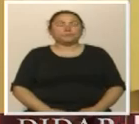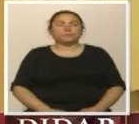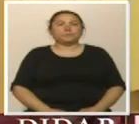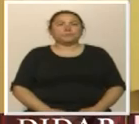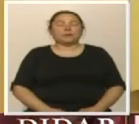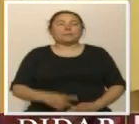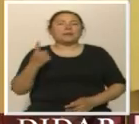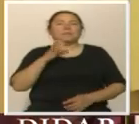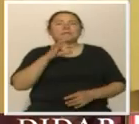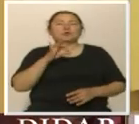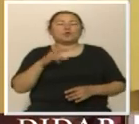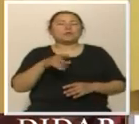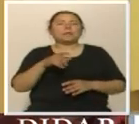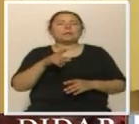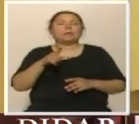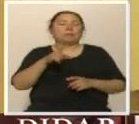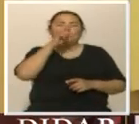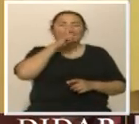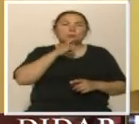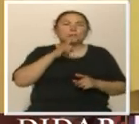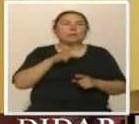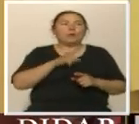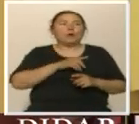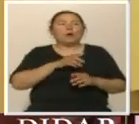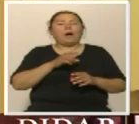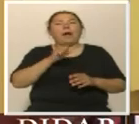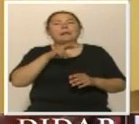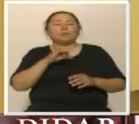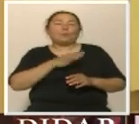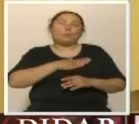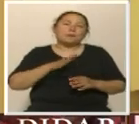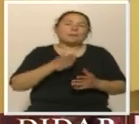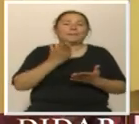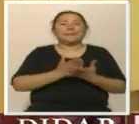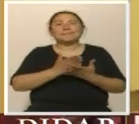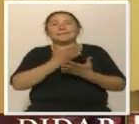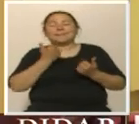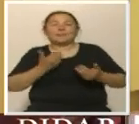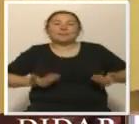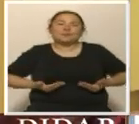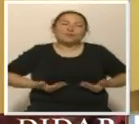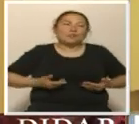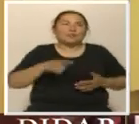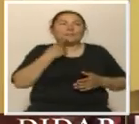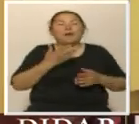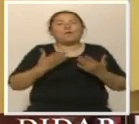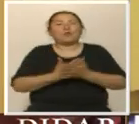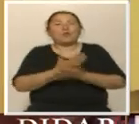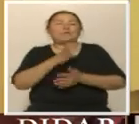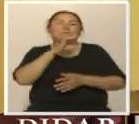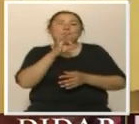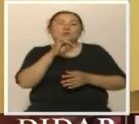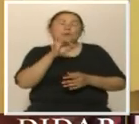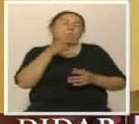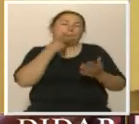в первом сезоне многие остались в недоумении умерли персонаж Али или нет Что в итоге случилось говоря о новом сезоне Али